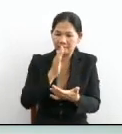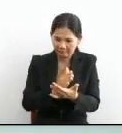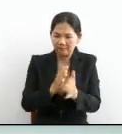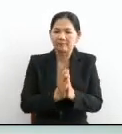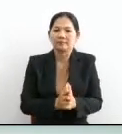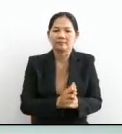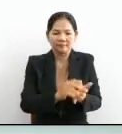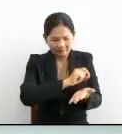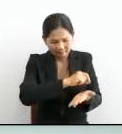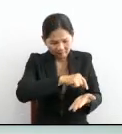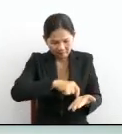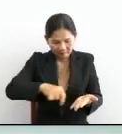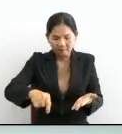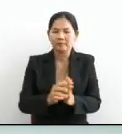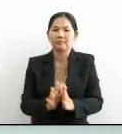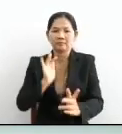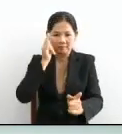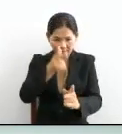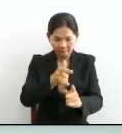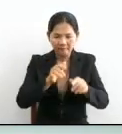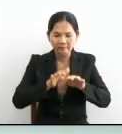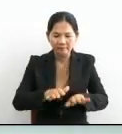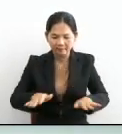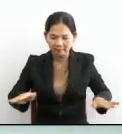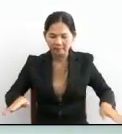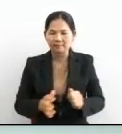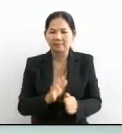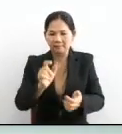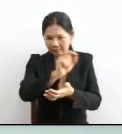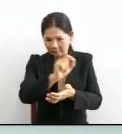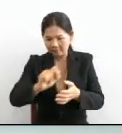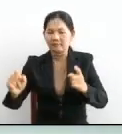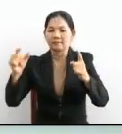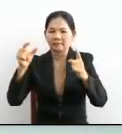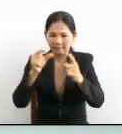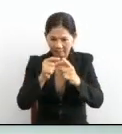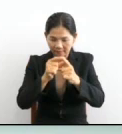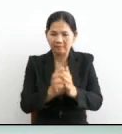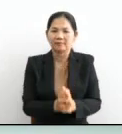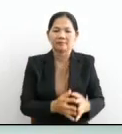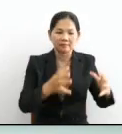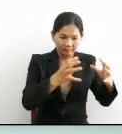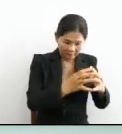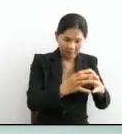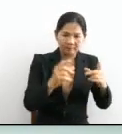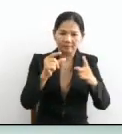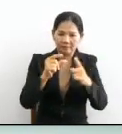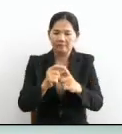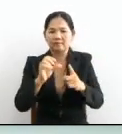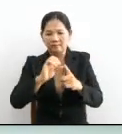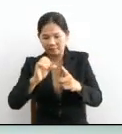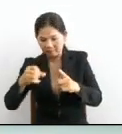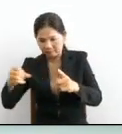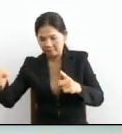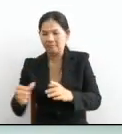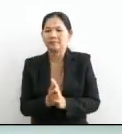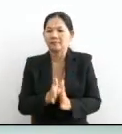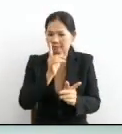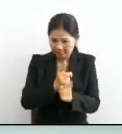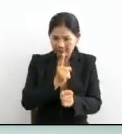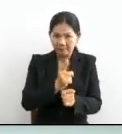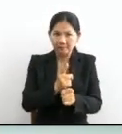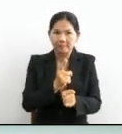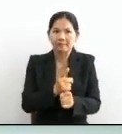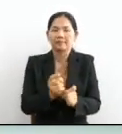Đất nông mê riêng ní, mình cô bầm nón ai con cốn. Sở xe phía, con xòm phía, clear lập bát, bán trầm